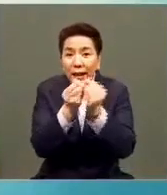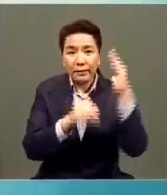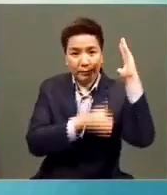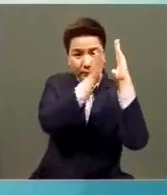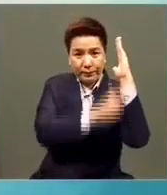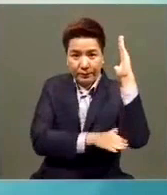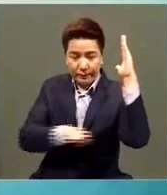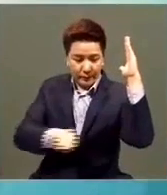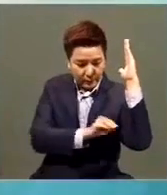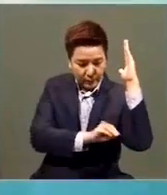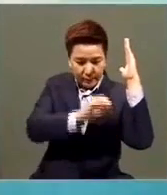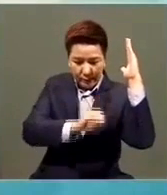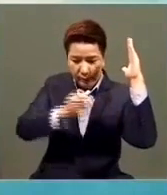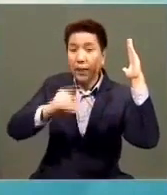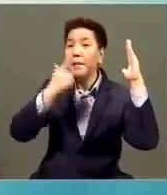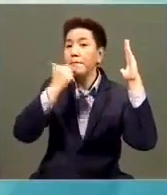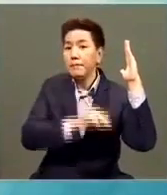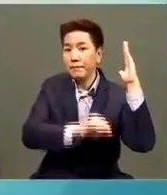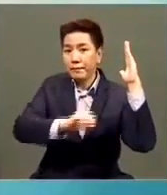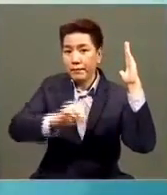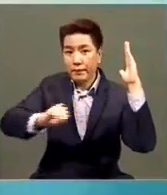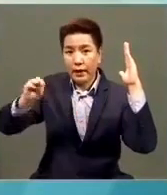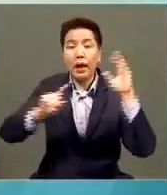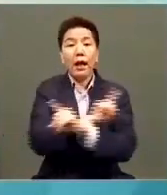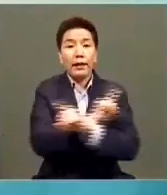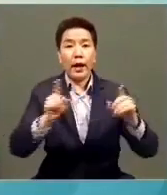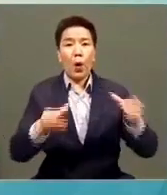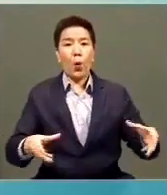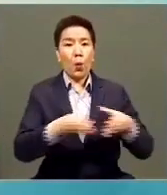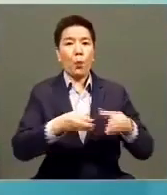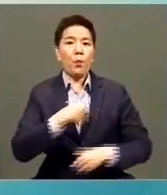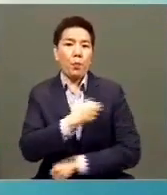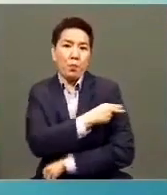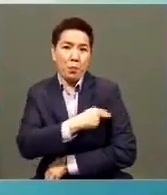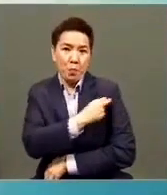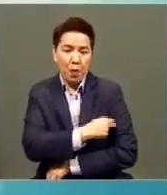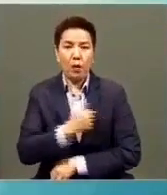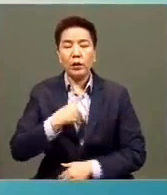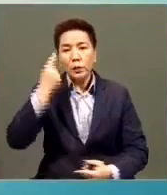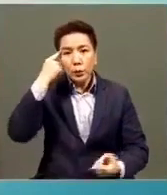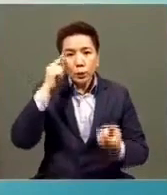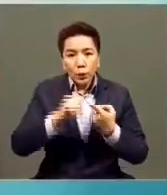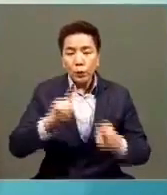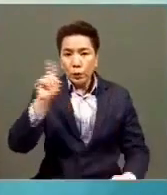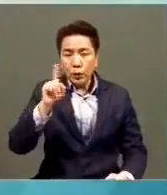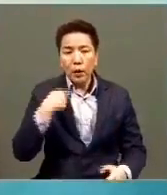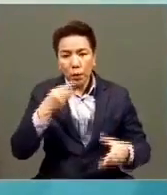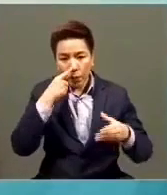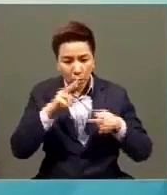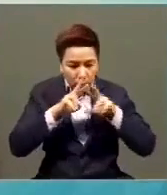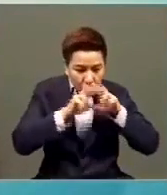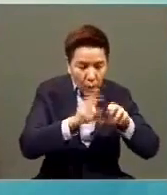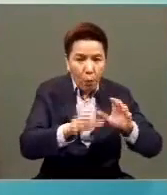อแต่ยังเห็นการทำงานของบุคลากรสาธารณสุขจำนวนมากนะคะที่พบว่าผู้ติดเชื้อเป็นผู้